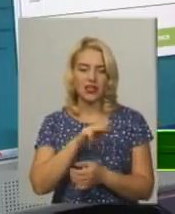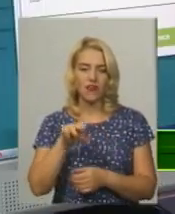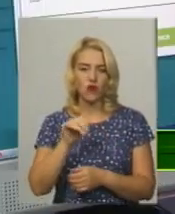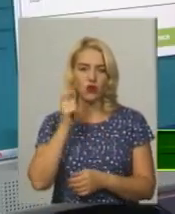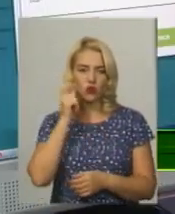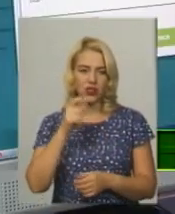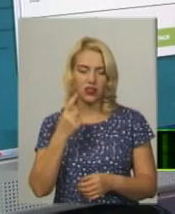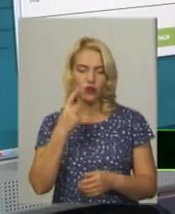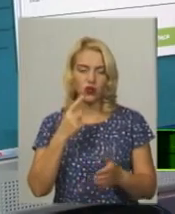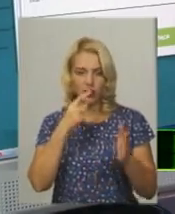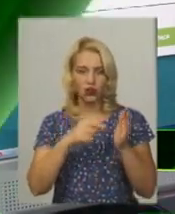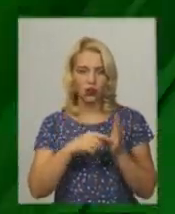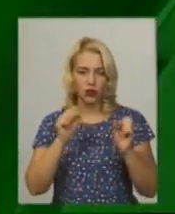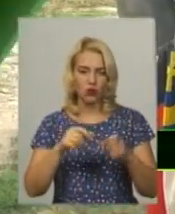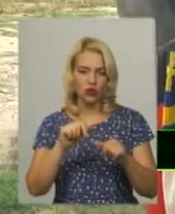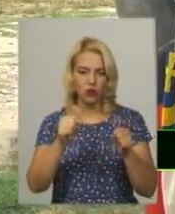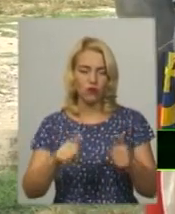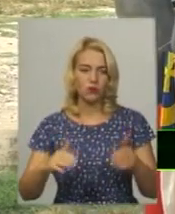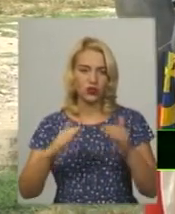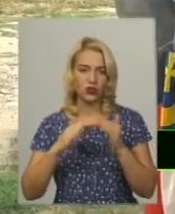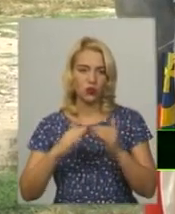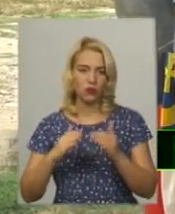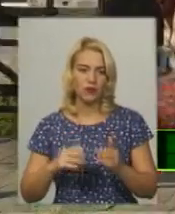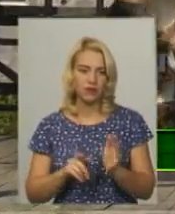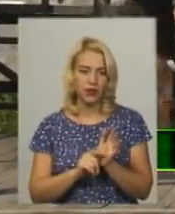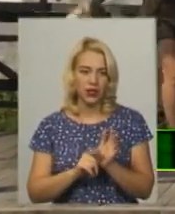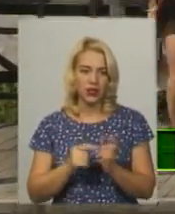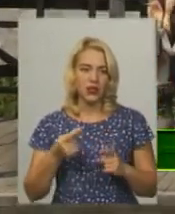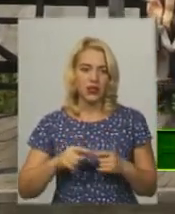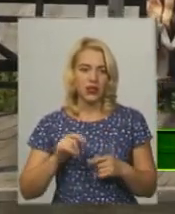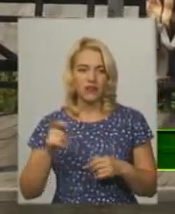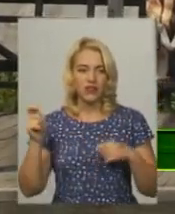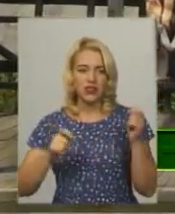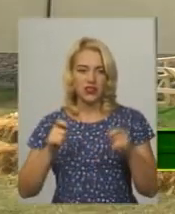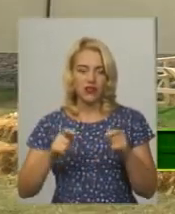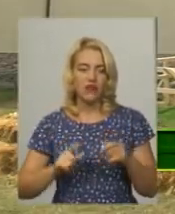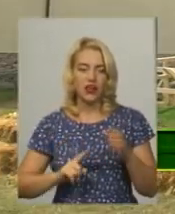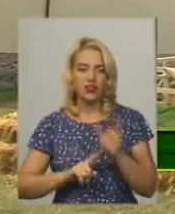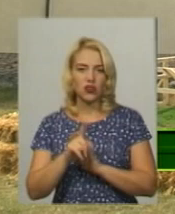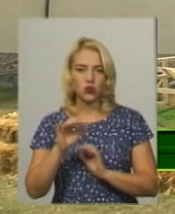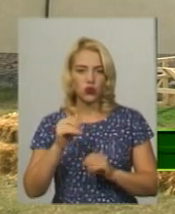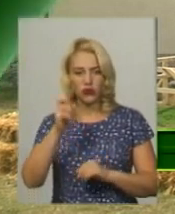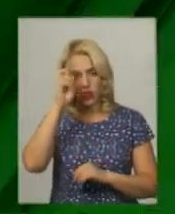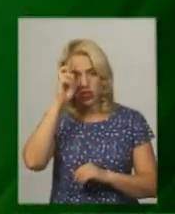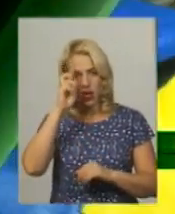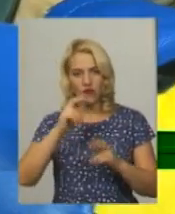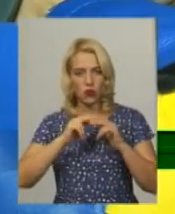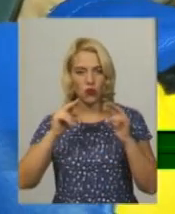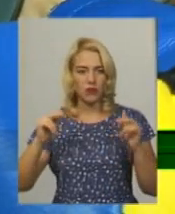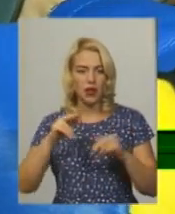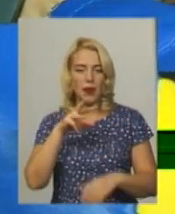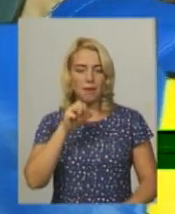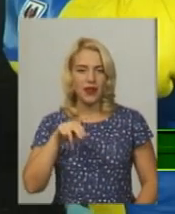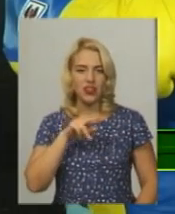один дотик». Оформити пенсію можна вдома. Фестиваль «Епоха героїв» стартує завтра в Державному історико-культурному заповіднику Межибіж.